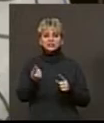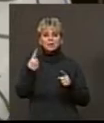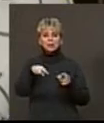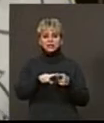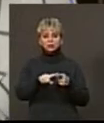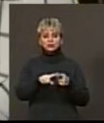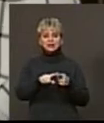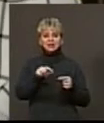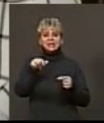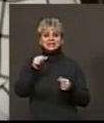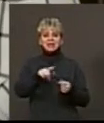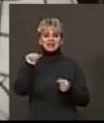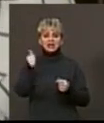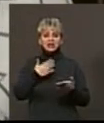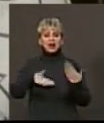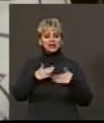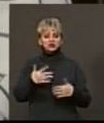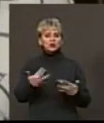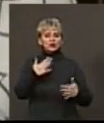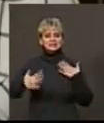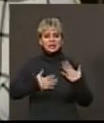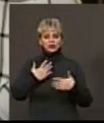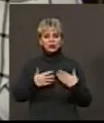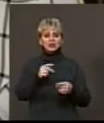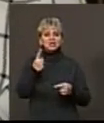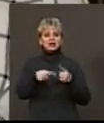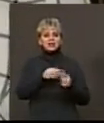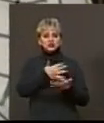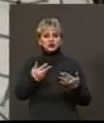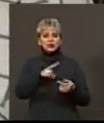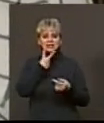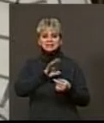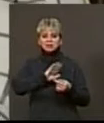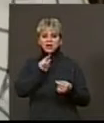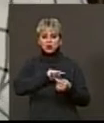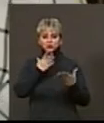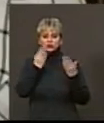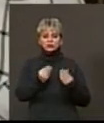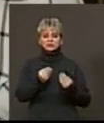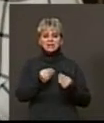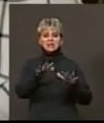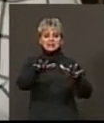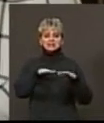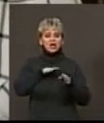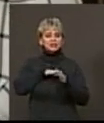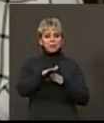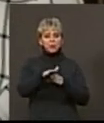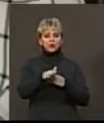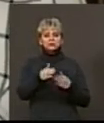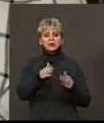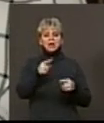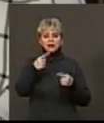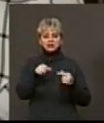что столько радости, столько задора, столько родителей, несмотря на рабочий день. Зал заполнен, вы